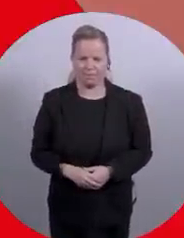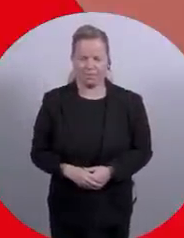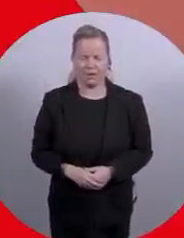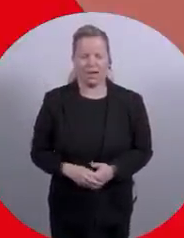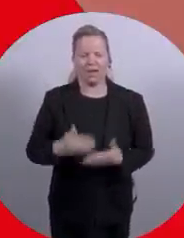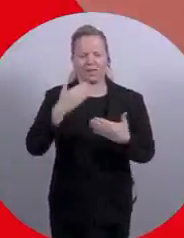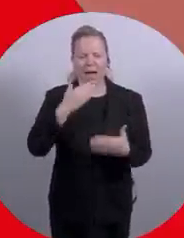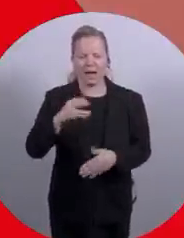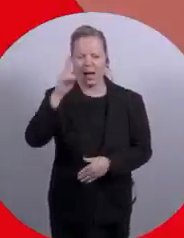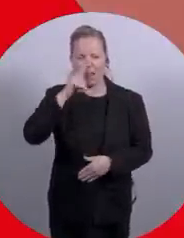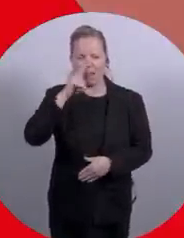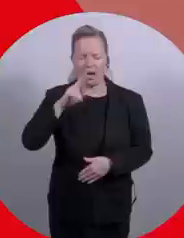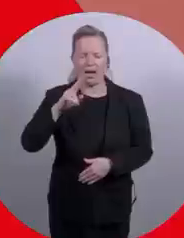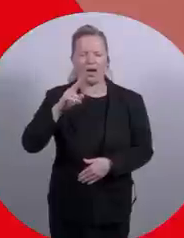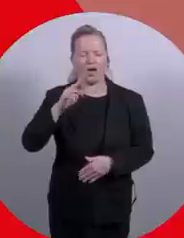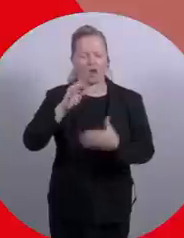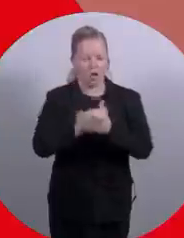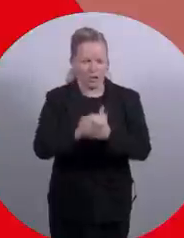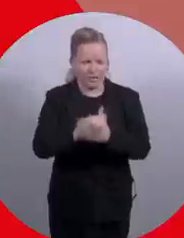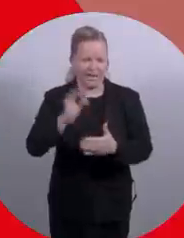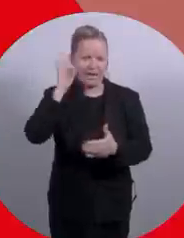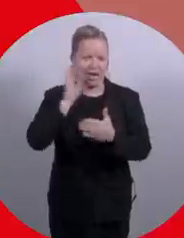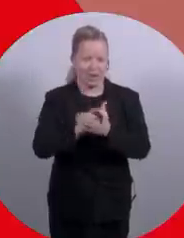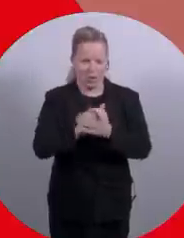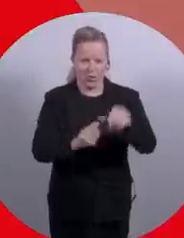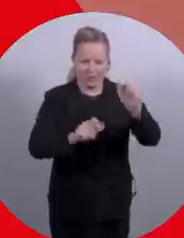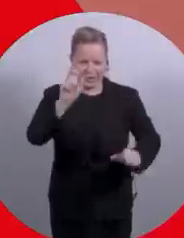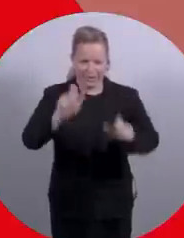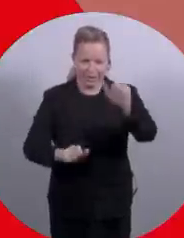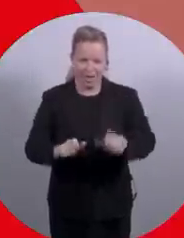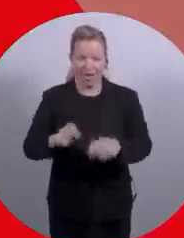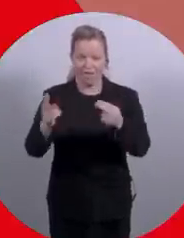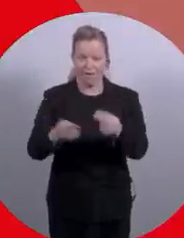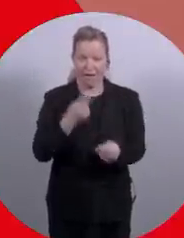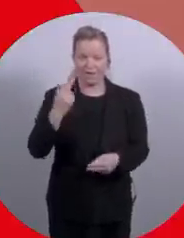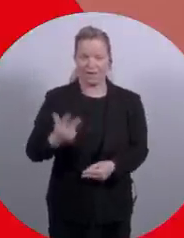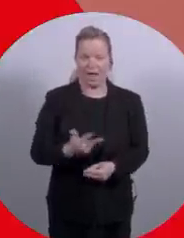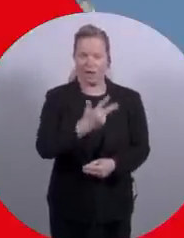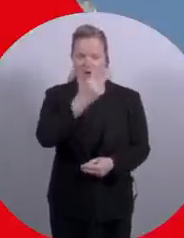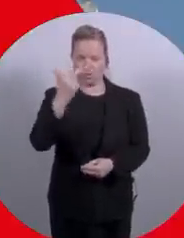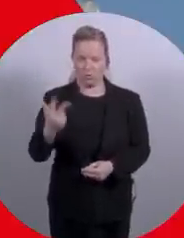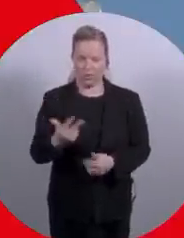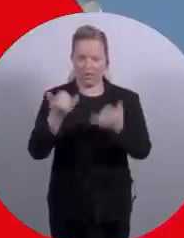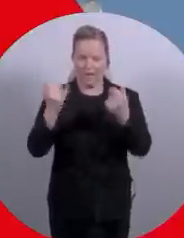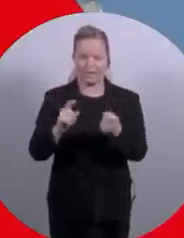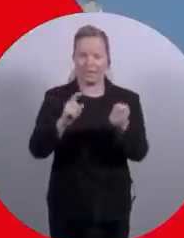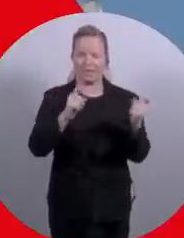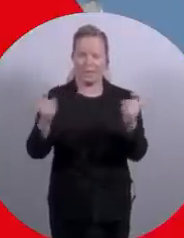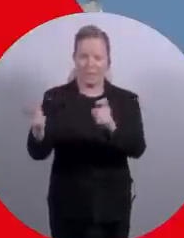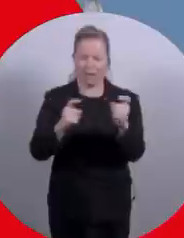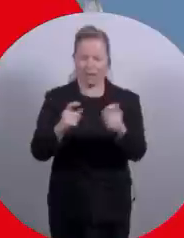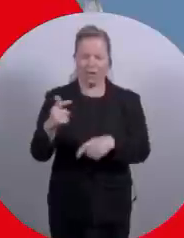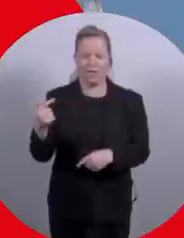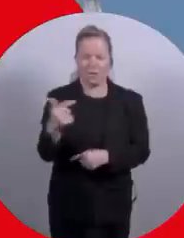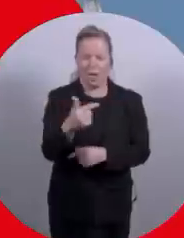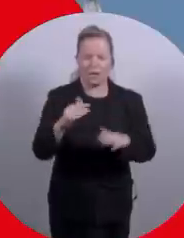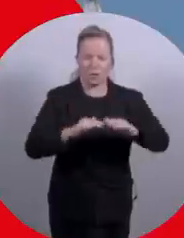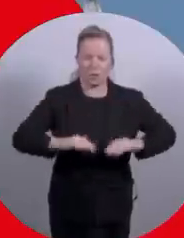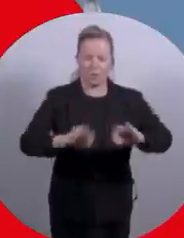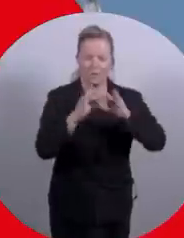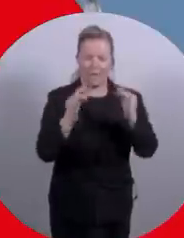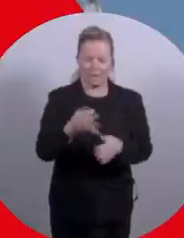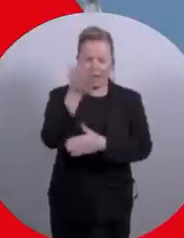Genossinnen liebe Genossen wir haben nach fast drei Stunden die Debatte zu den beiden grundsatzreferaten